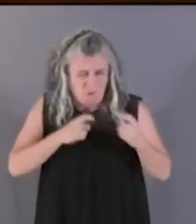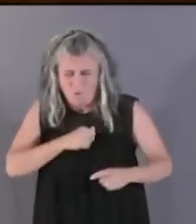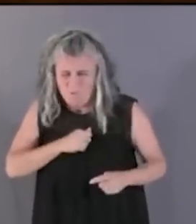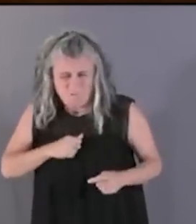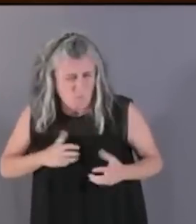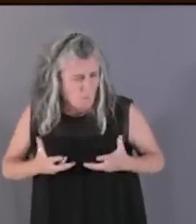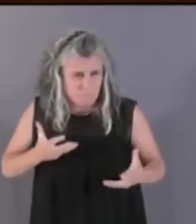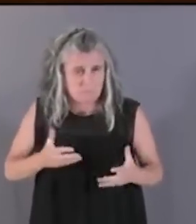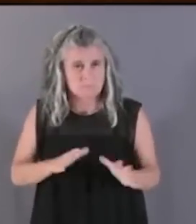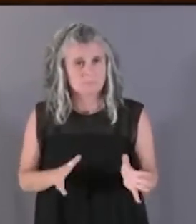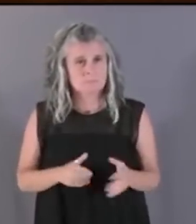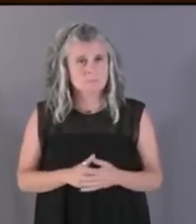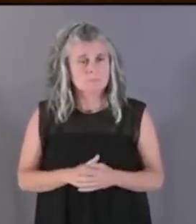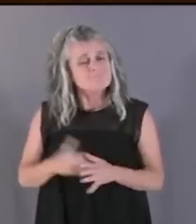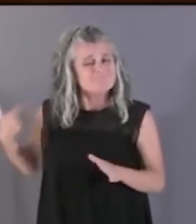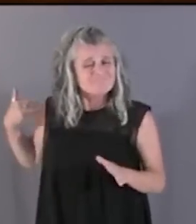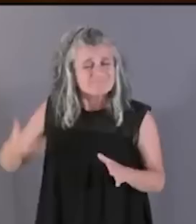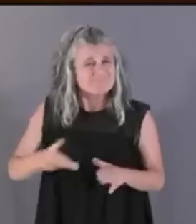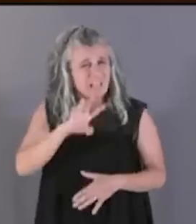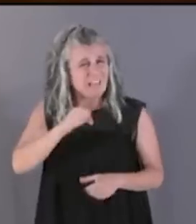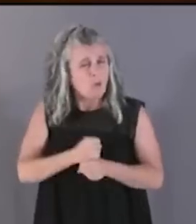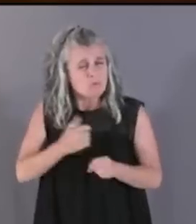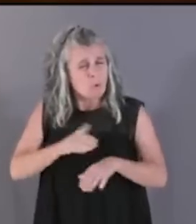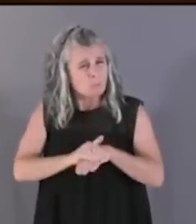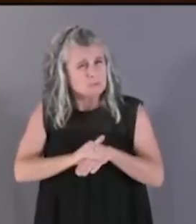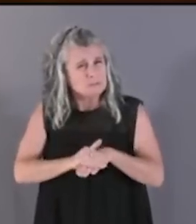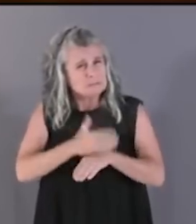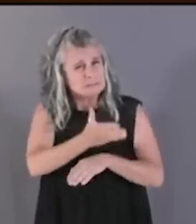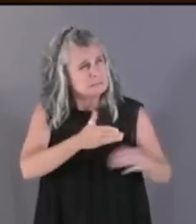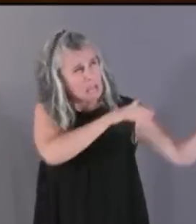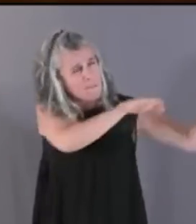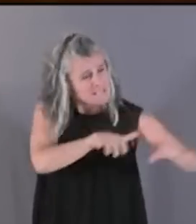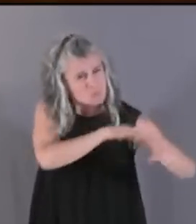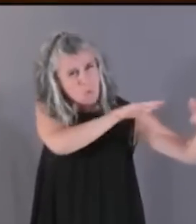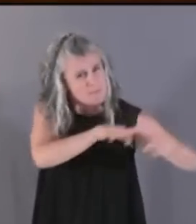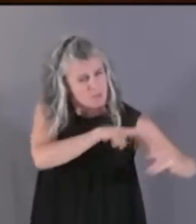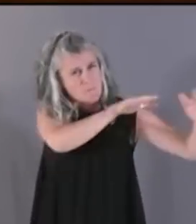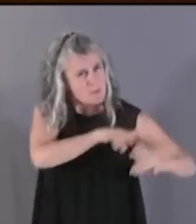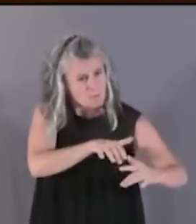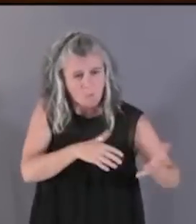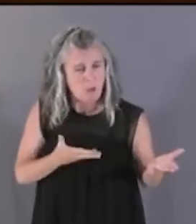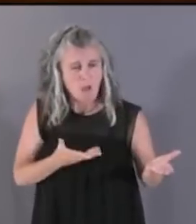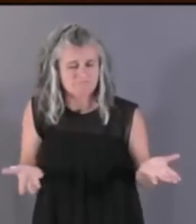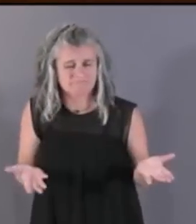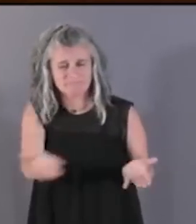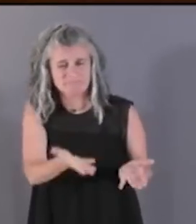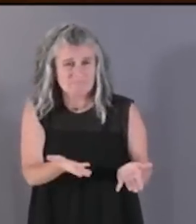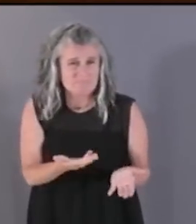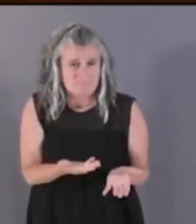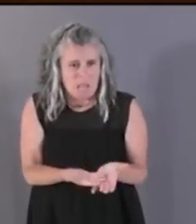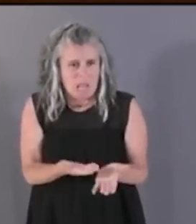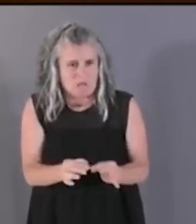d'idéologie immigrationniste ont laissé la place à une France en danger de mort. Si les coupables sont dans nos